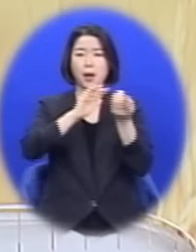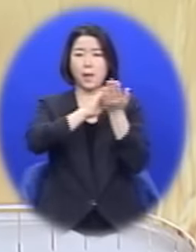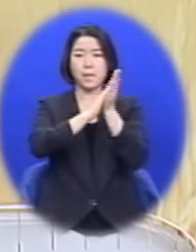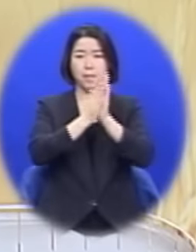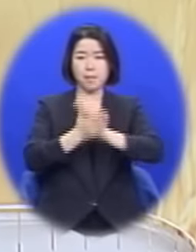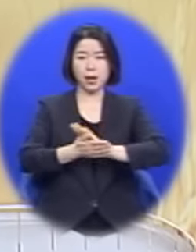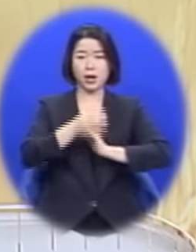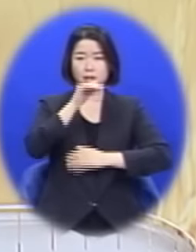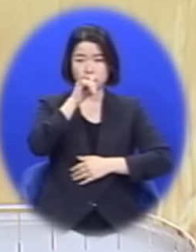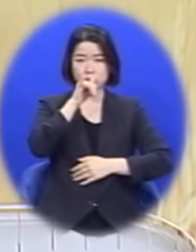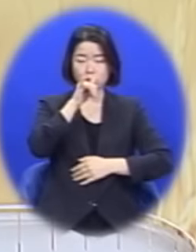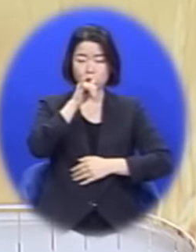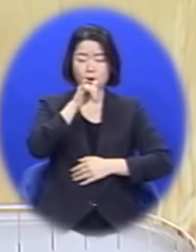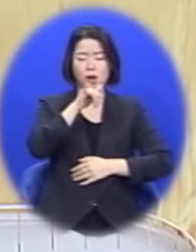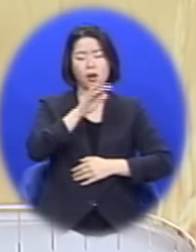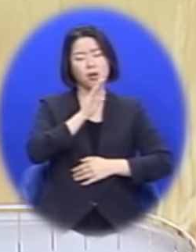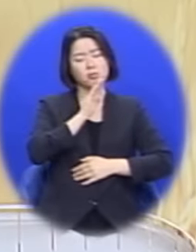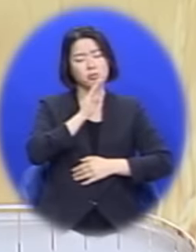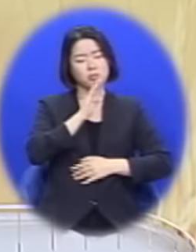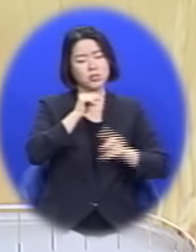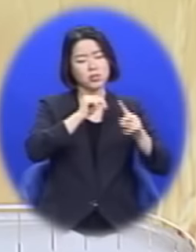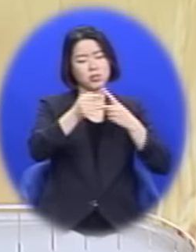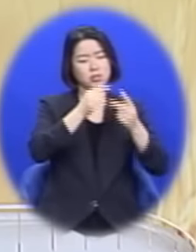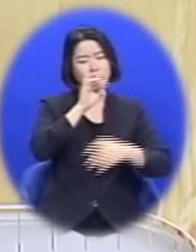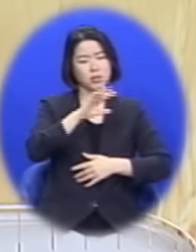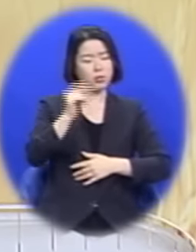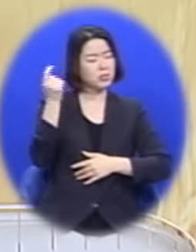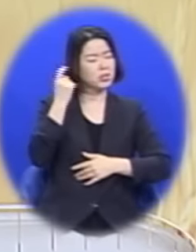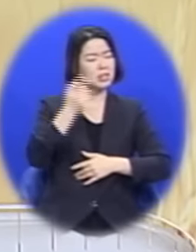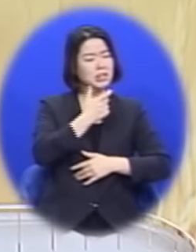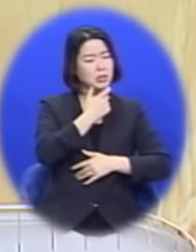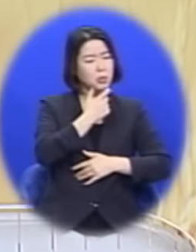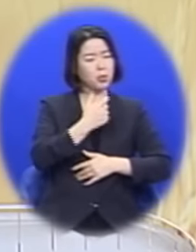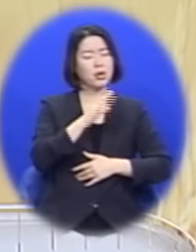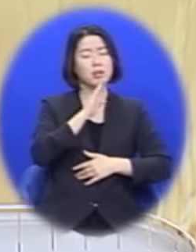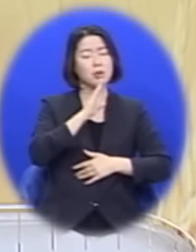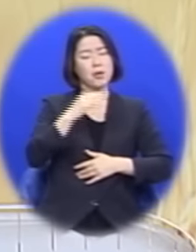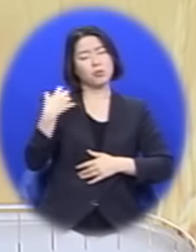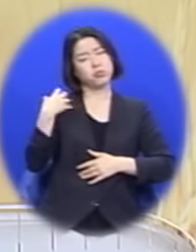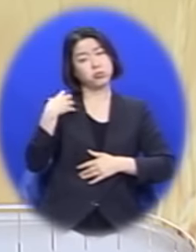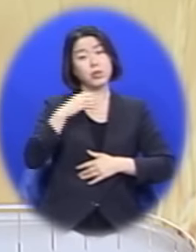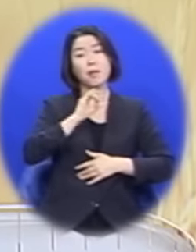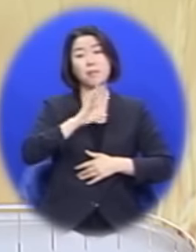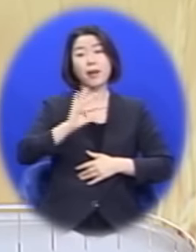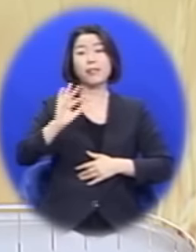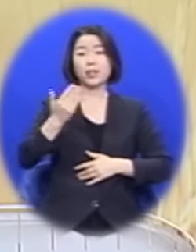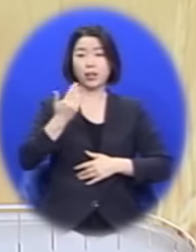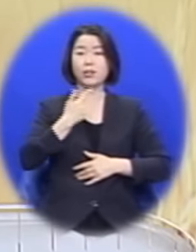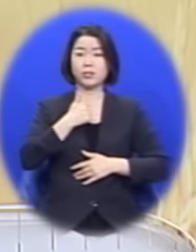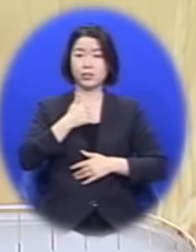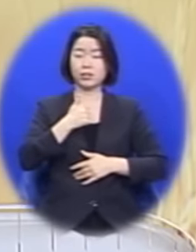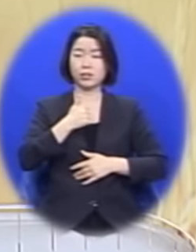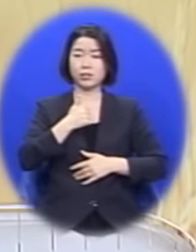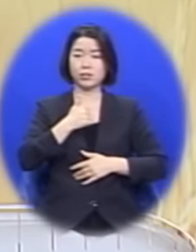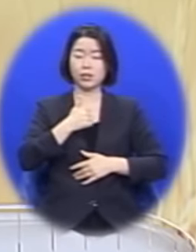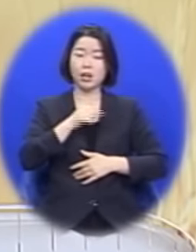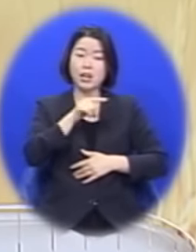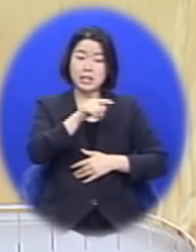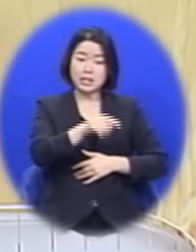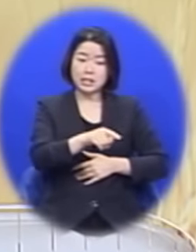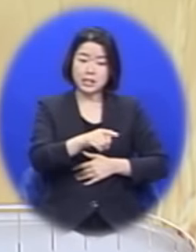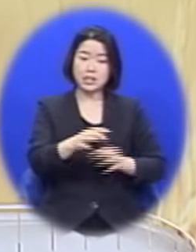그렇게 이해가 안 되고 정말 듣기도 싫었고 정말 부담만 되는 이 순간에도